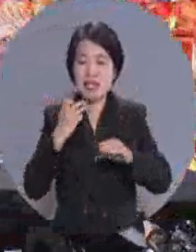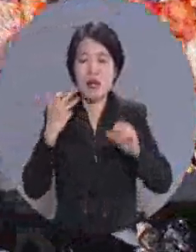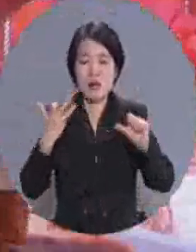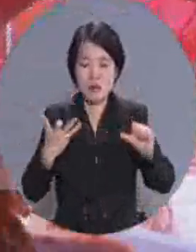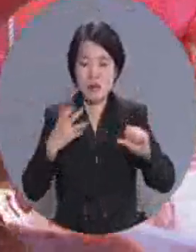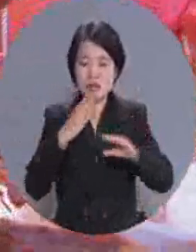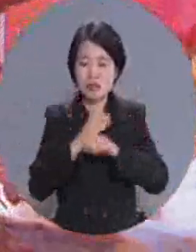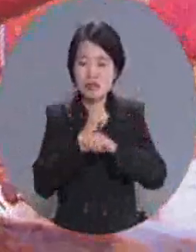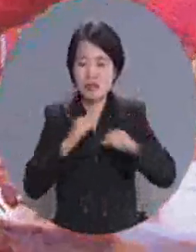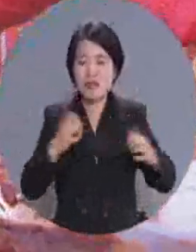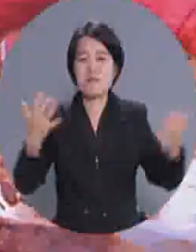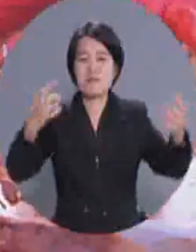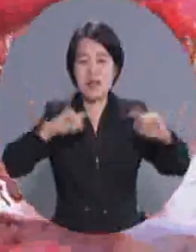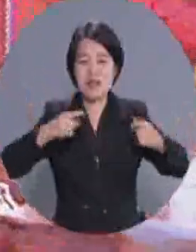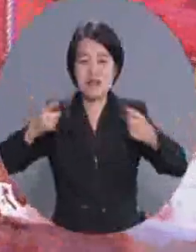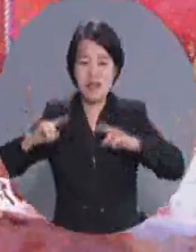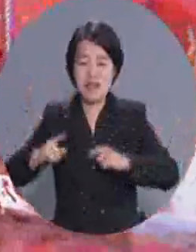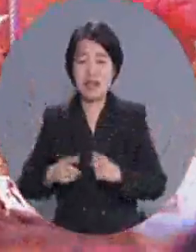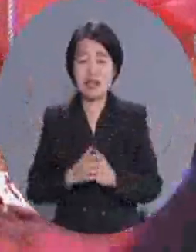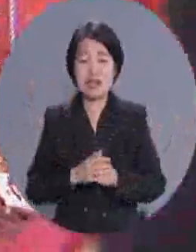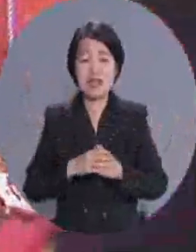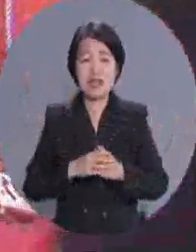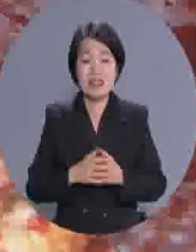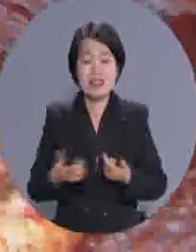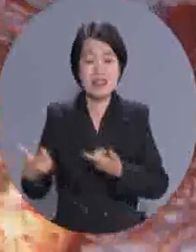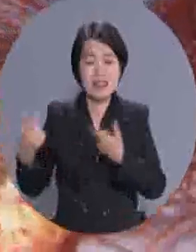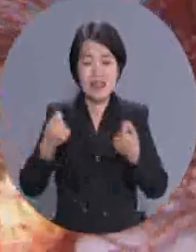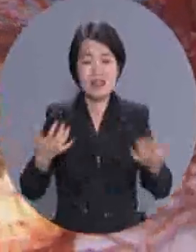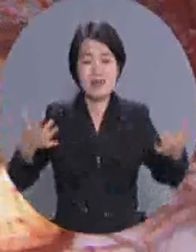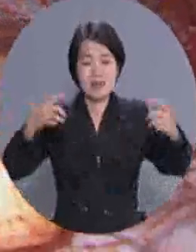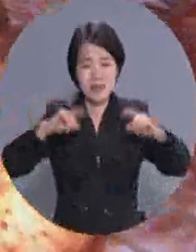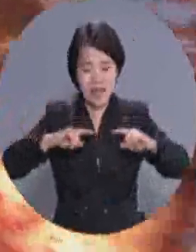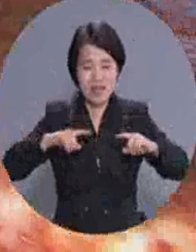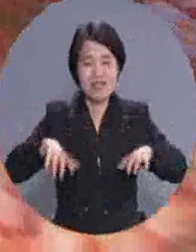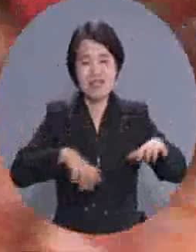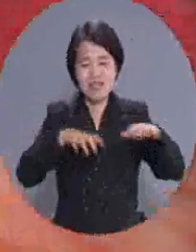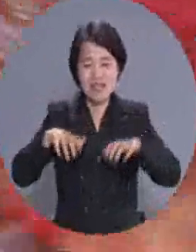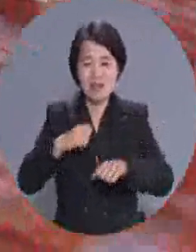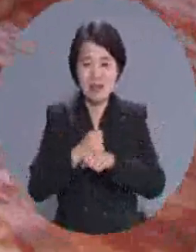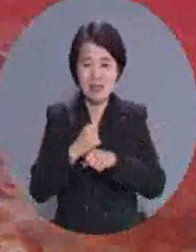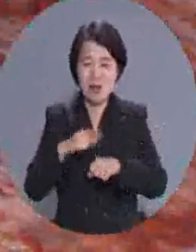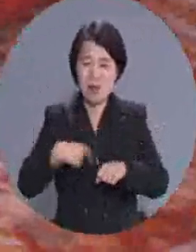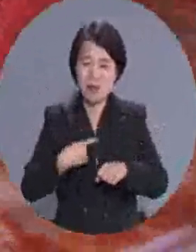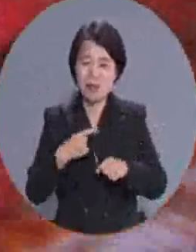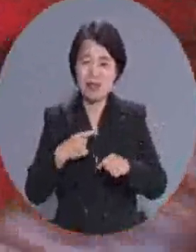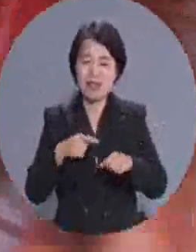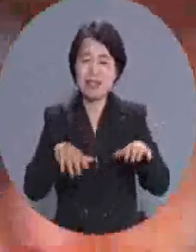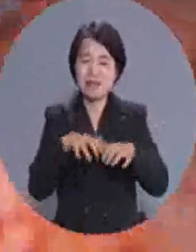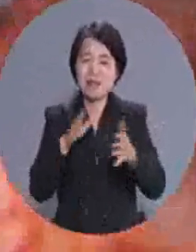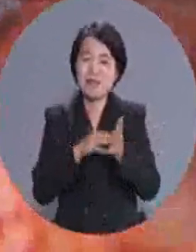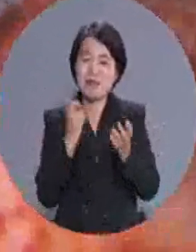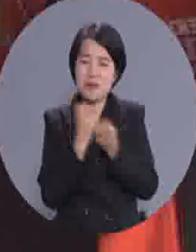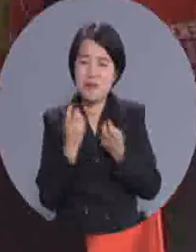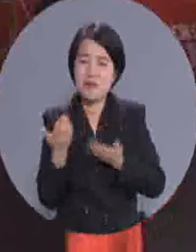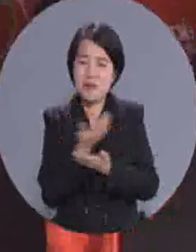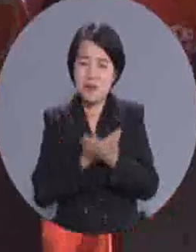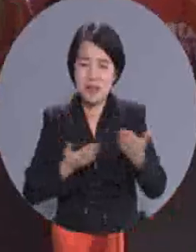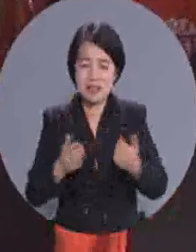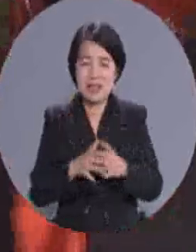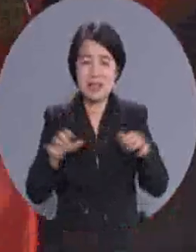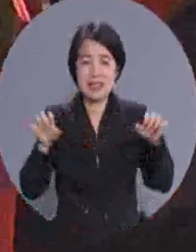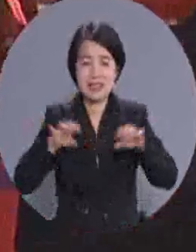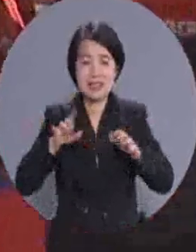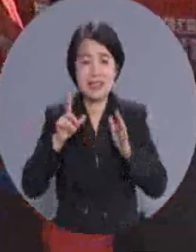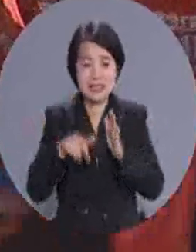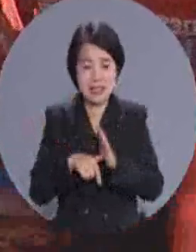민주광장에 모였습니다. 시민들은 한자리에 모여 김치를 만들며 자신만의 비법을 공유하기도 하고 양념을 할